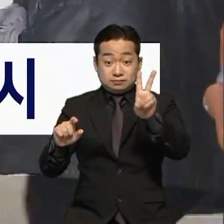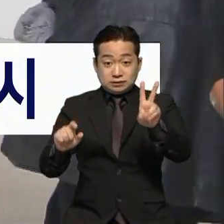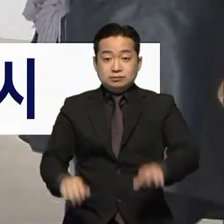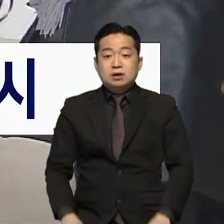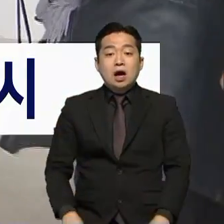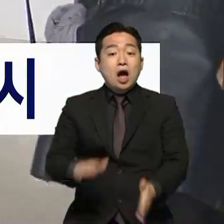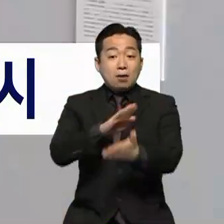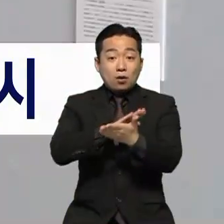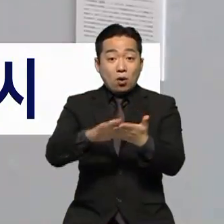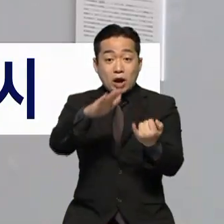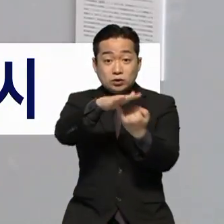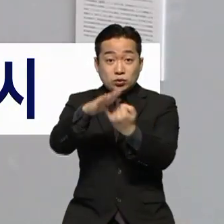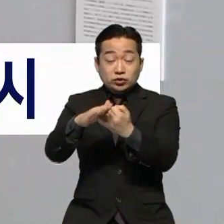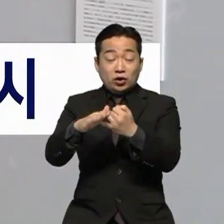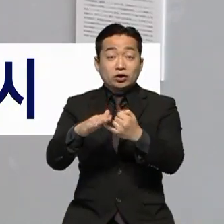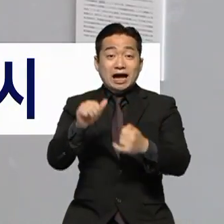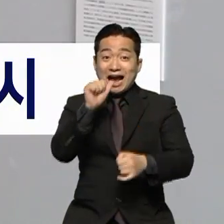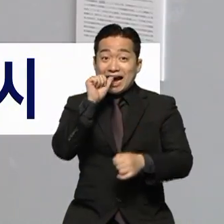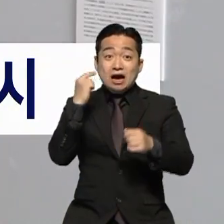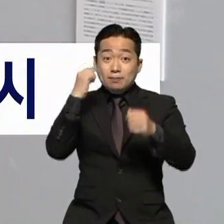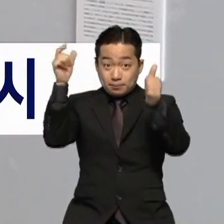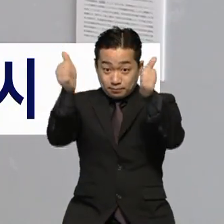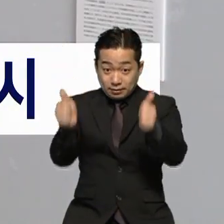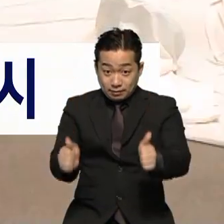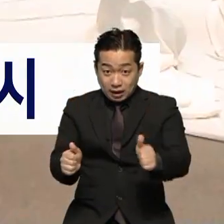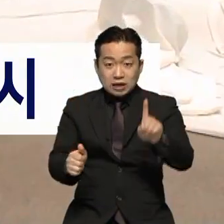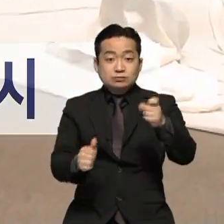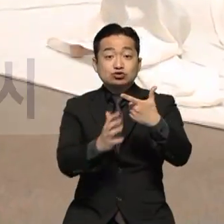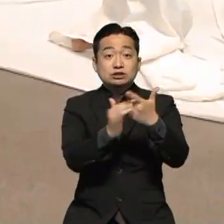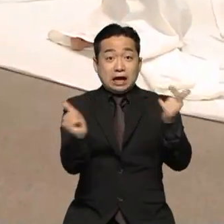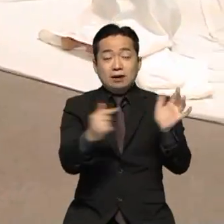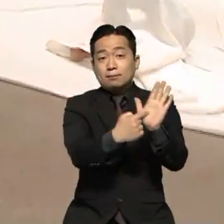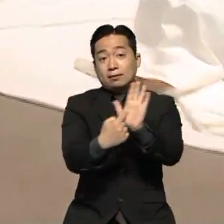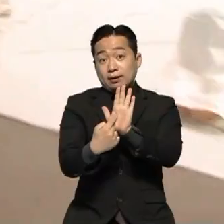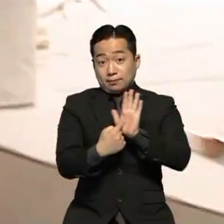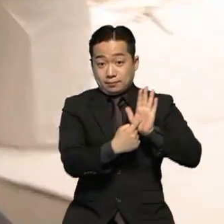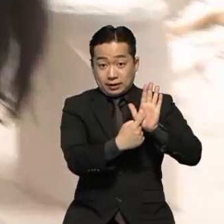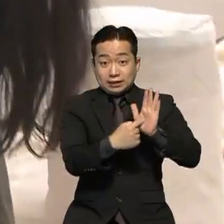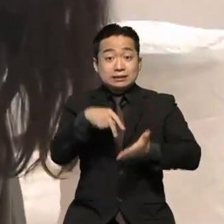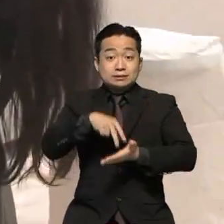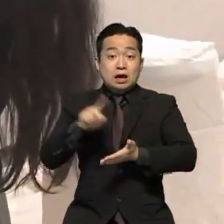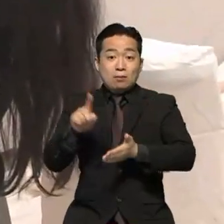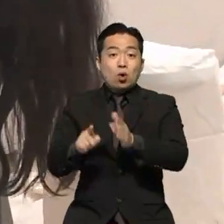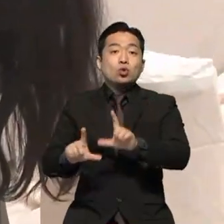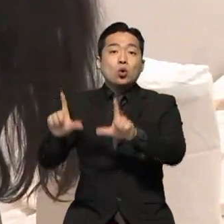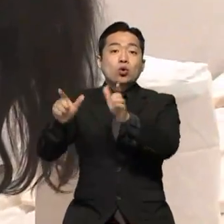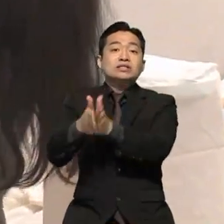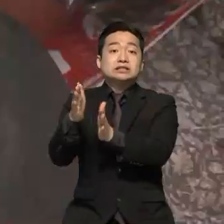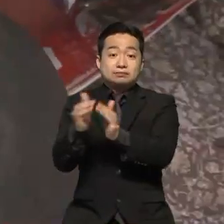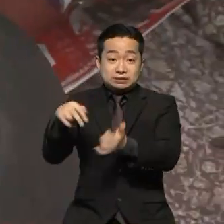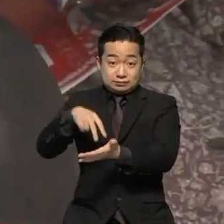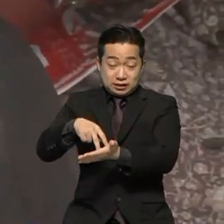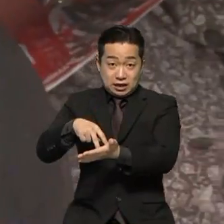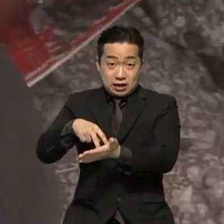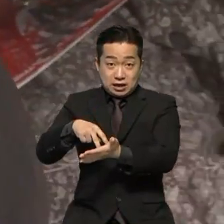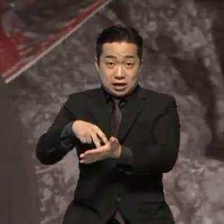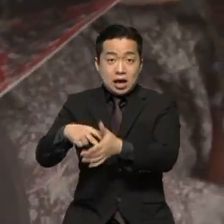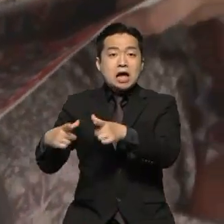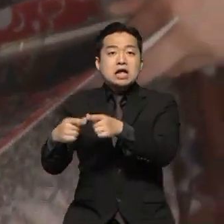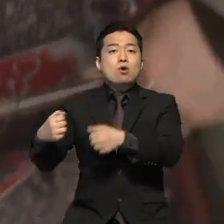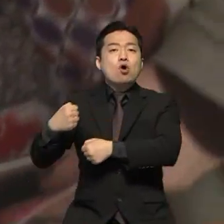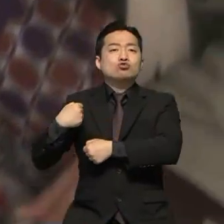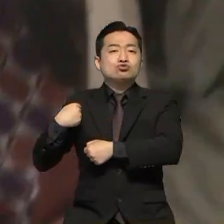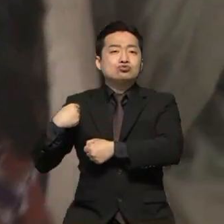소녀상 등 작가 16명의 작품이 전시됐습니다. 전시회에 입장한 도쿄 시민들은 일본군 위안부